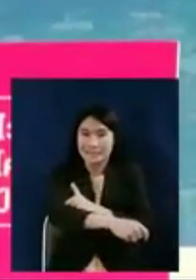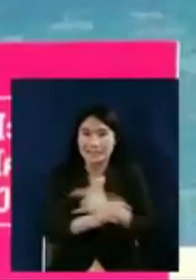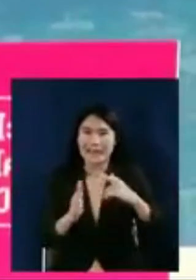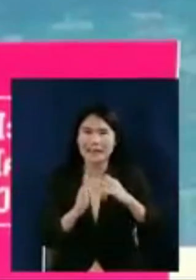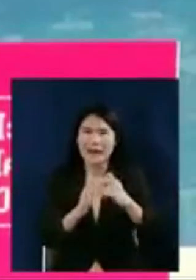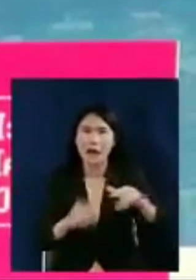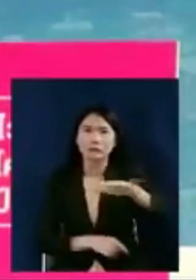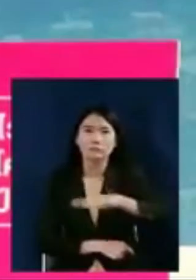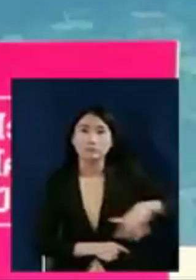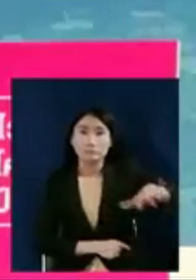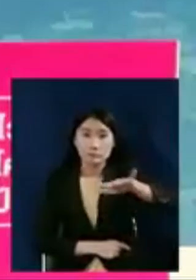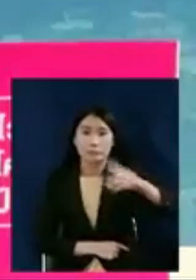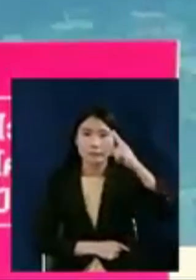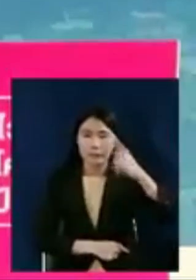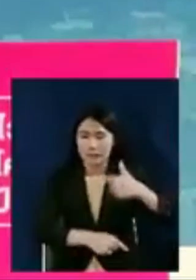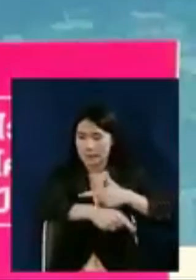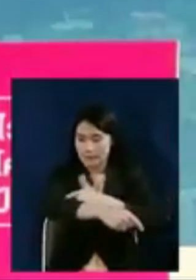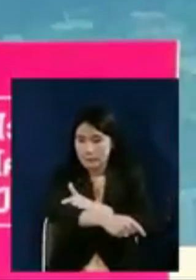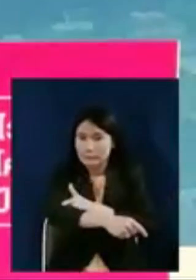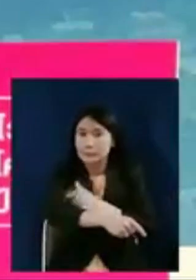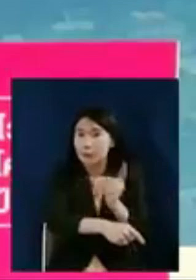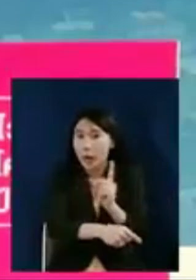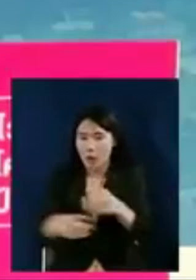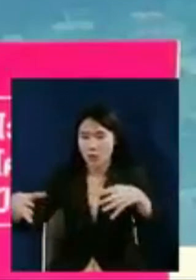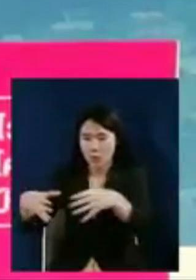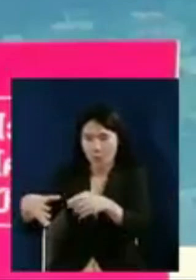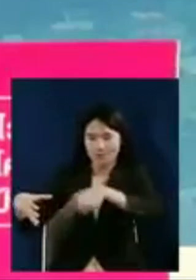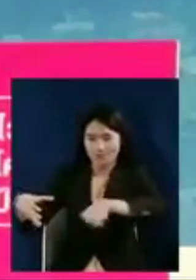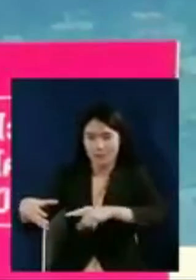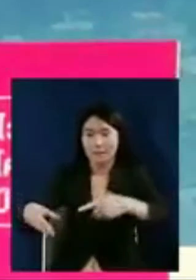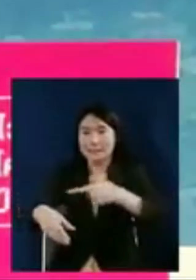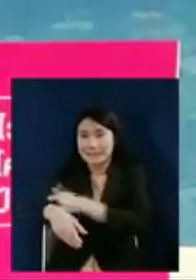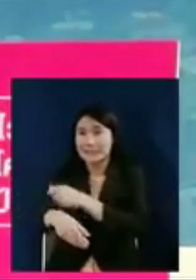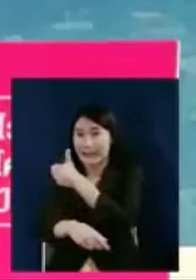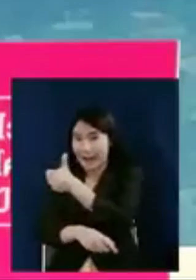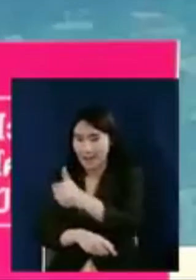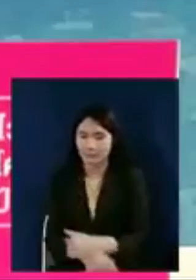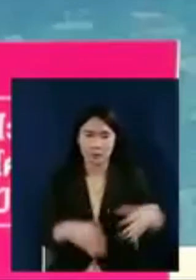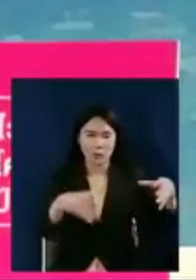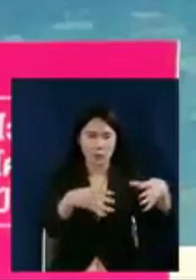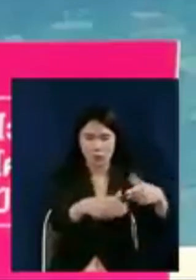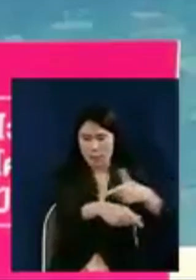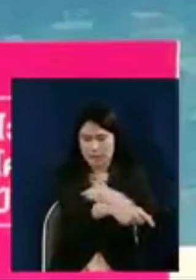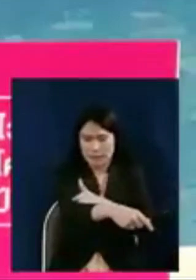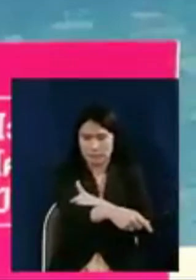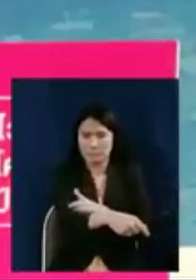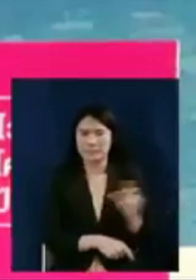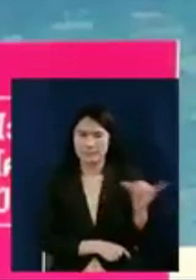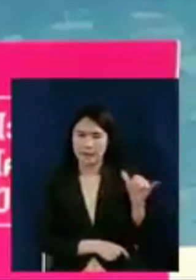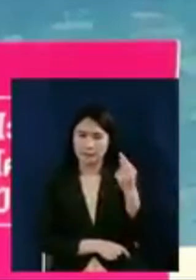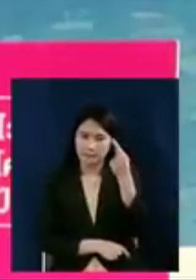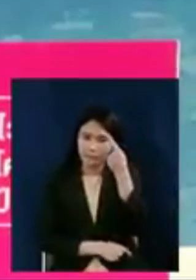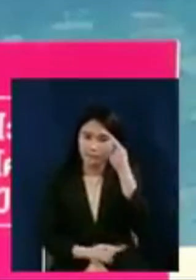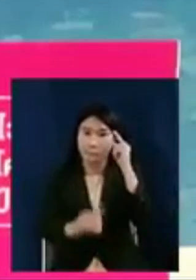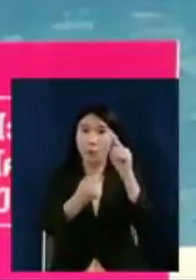กับ atราชินี 9ที่ประเทศไทยจะใช้เนี่ยต่างกันอย่างไรแล้วแบบไหนดีกว่ากันอ่านี่นะหรือว่าเรื่องของผลข้างเคียงเมื่อว่าหลายคนก็ยัง